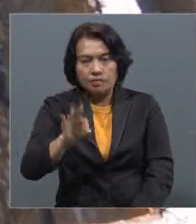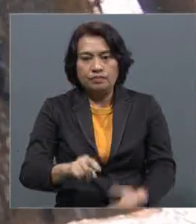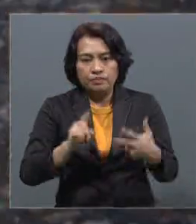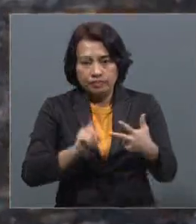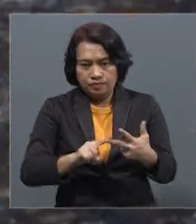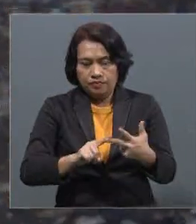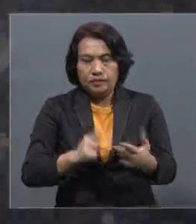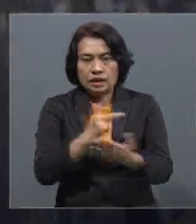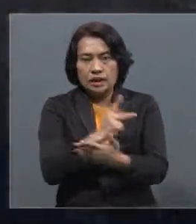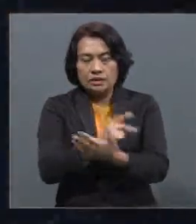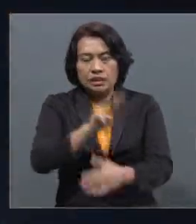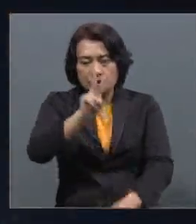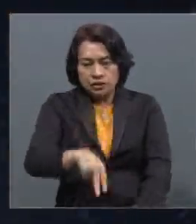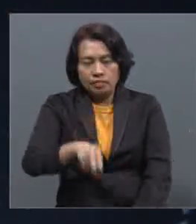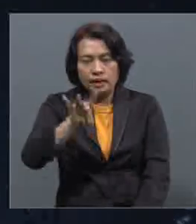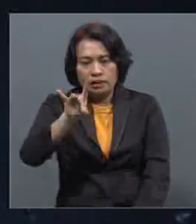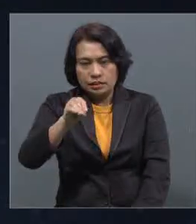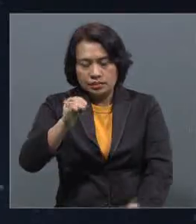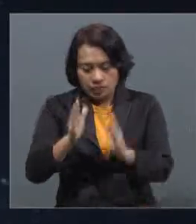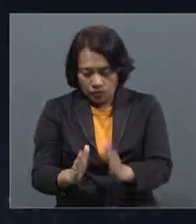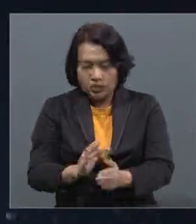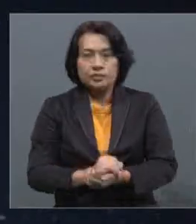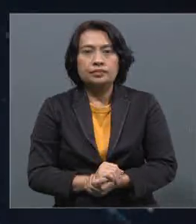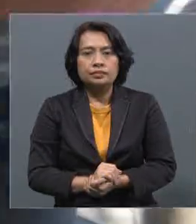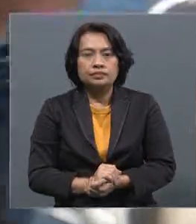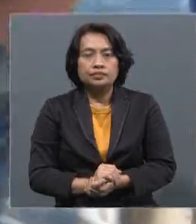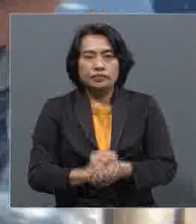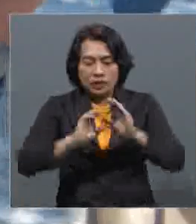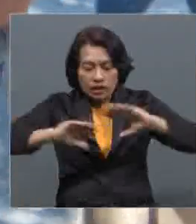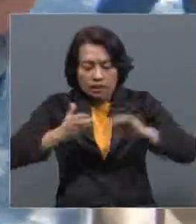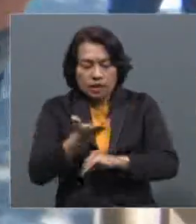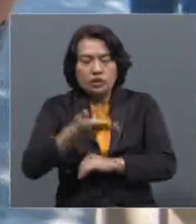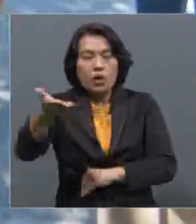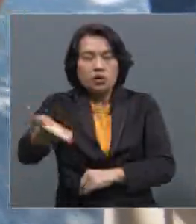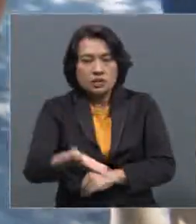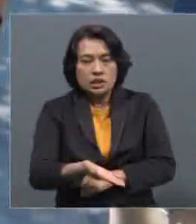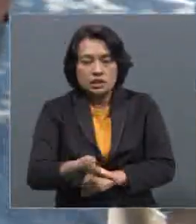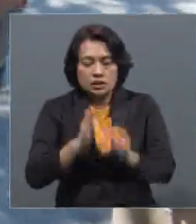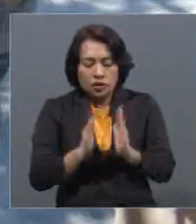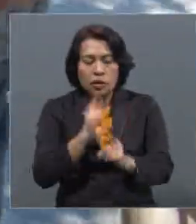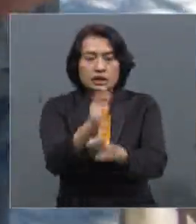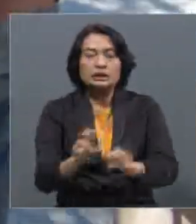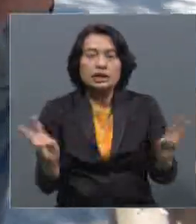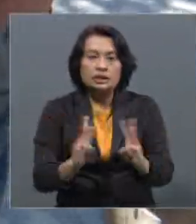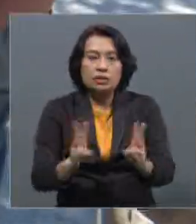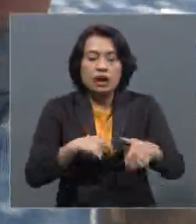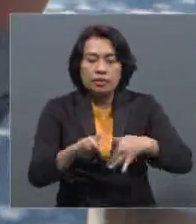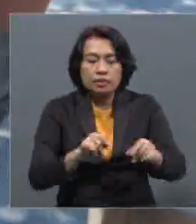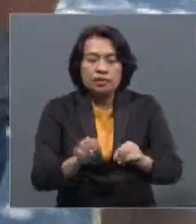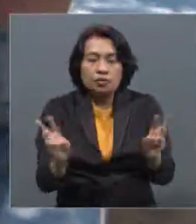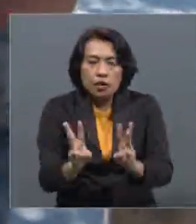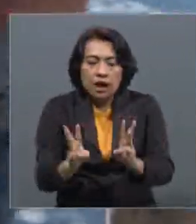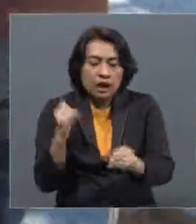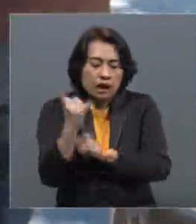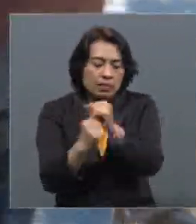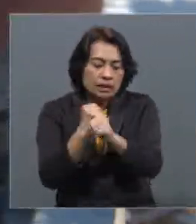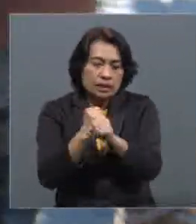กาญจนบุรี 2,000กับอีก 80คนเพราะฉะนั้นนะครับรัฐบาลจึงขอเชิญชวนพี่น้องเกษตรกรและประชาชนทั่วไปสามารถที่จะ